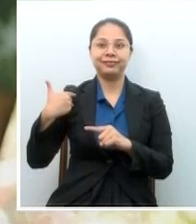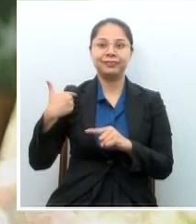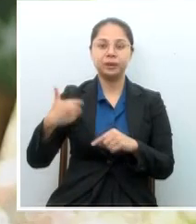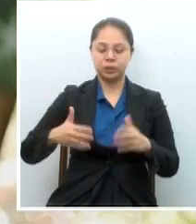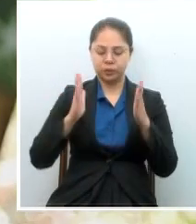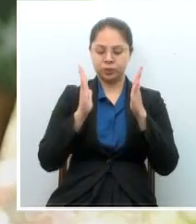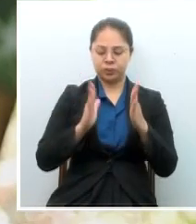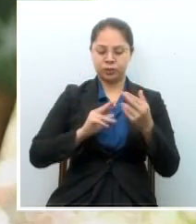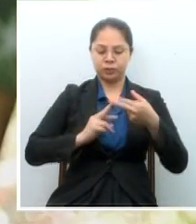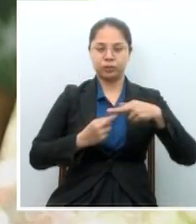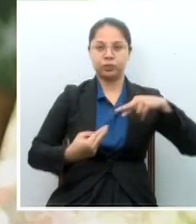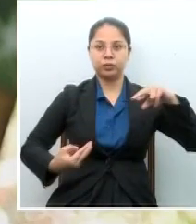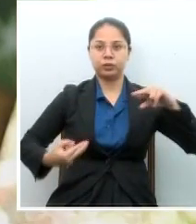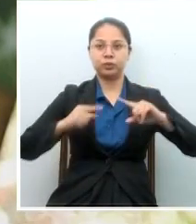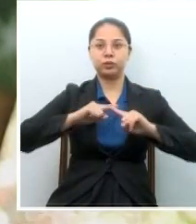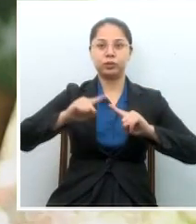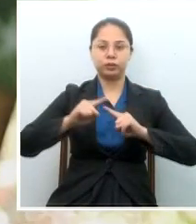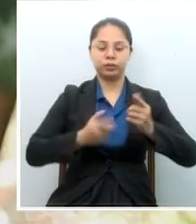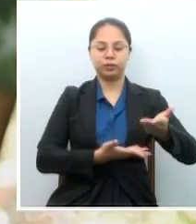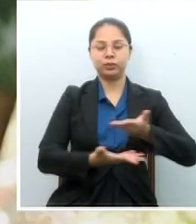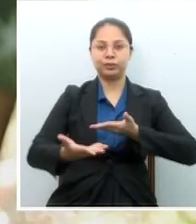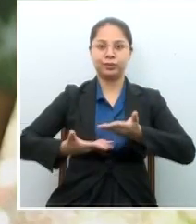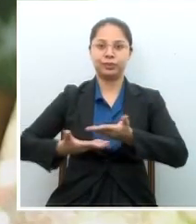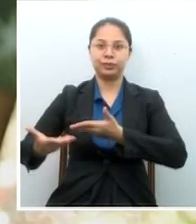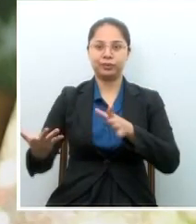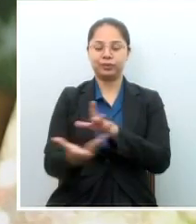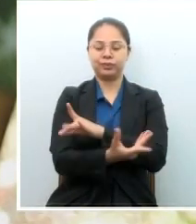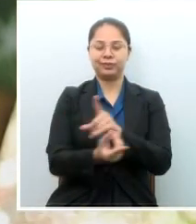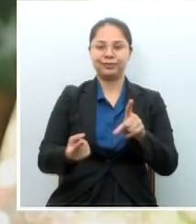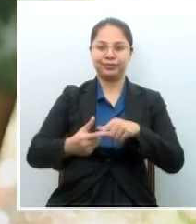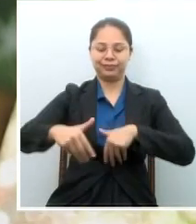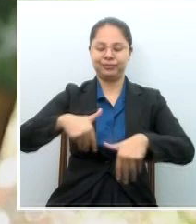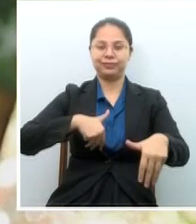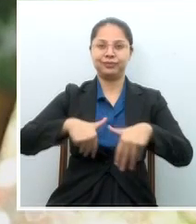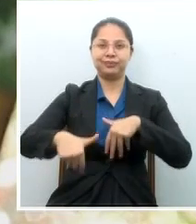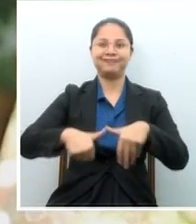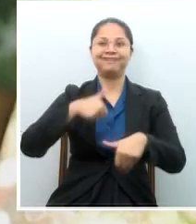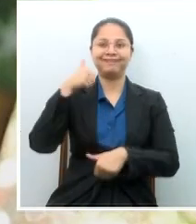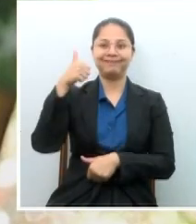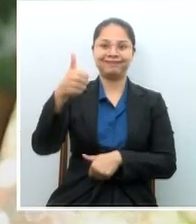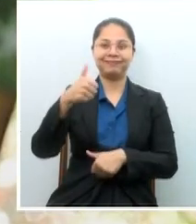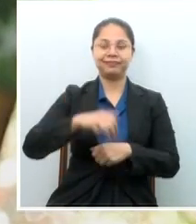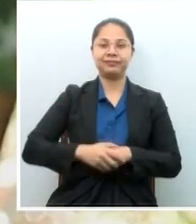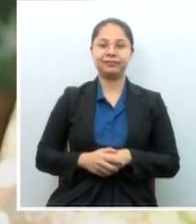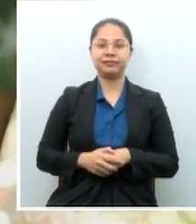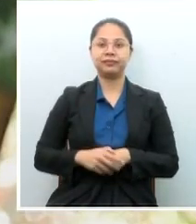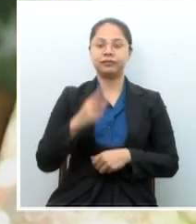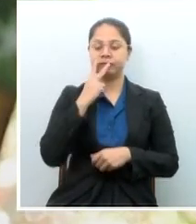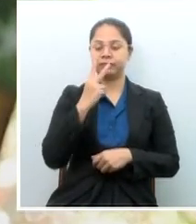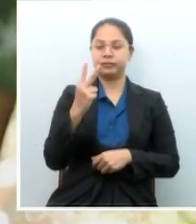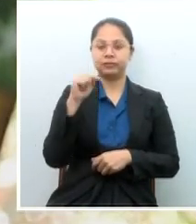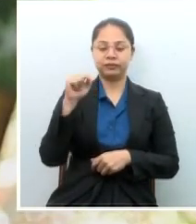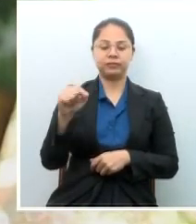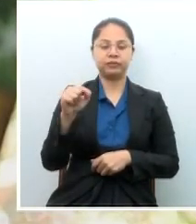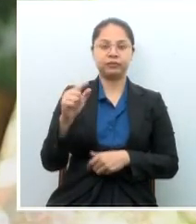เราสามารถที่จะมีการเรียกเปลี่ยนเรียนรู้เกี่ยวกับวัฒนธรรมประเพณีในชุมชนและท้องถิ่นของเราได้เป็นอย่างดีซึ่งสิ่งเหล่านี้